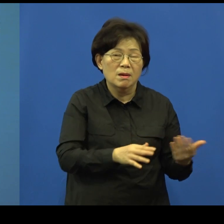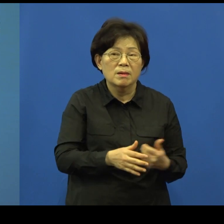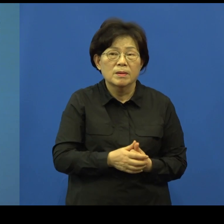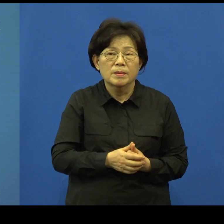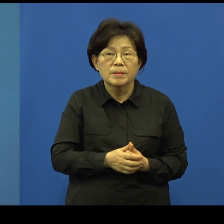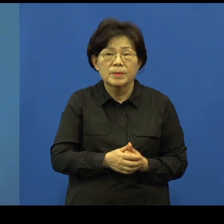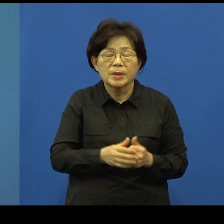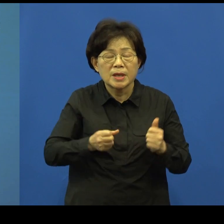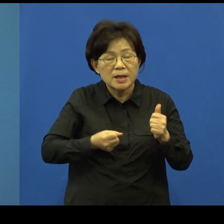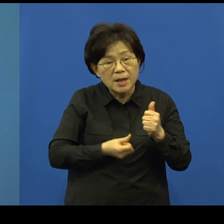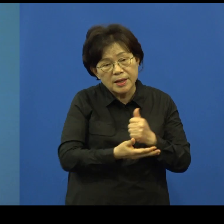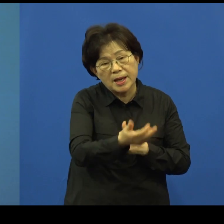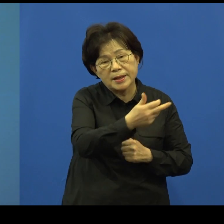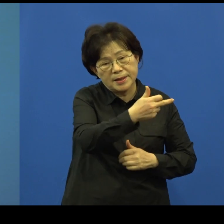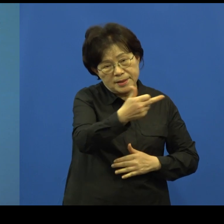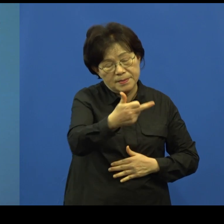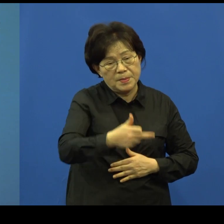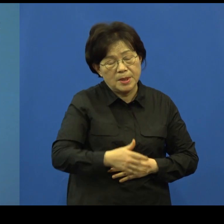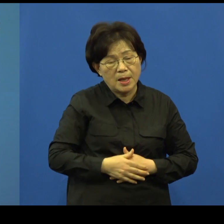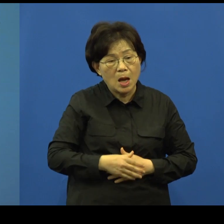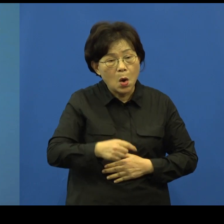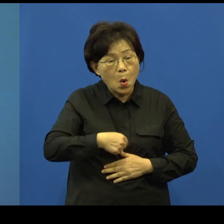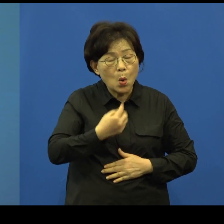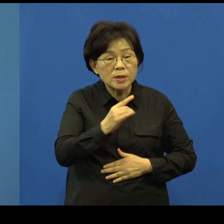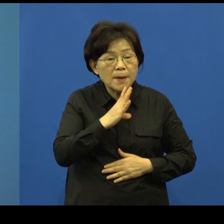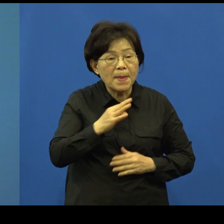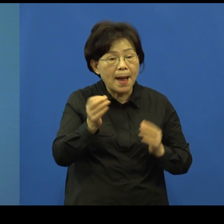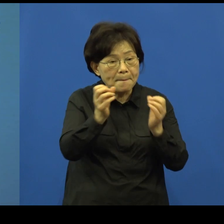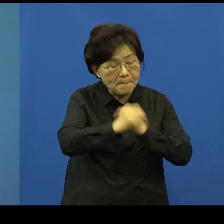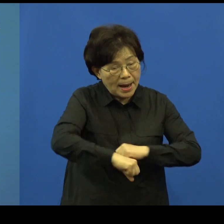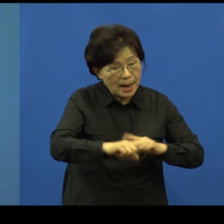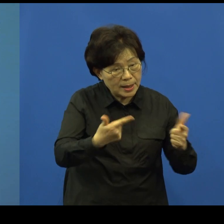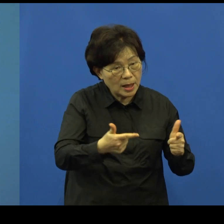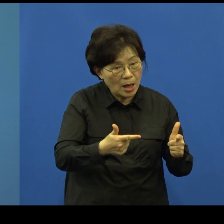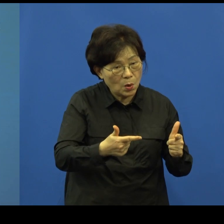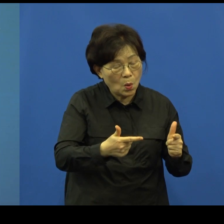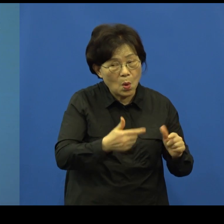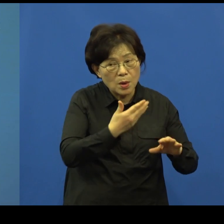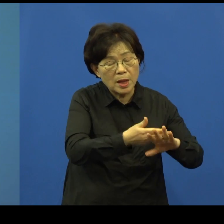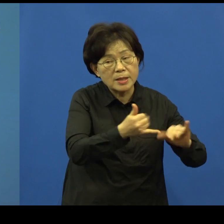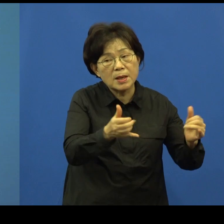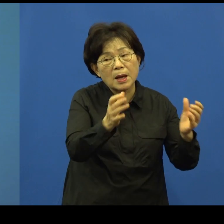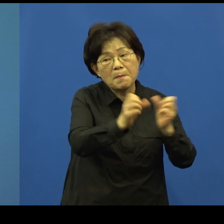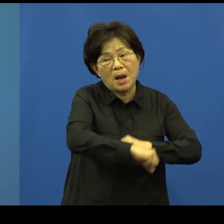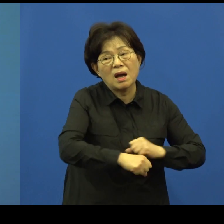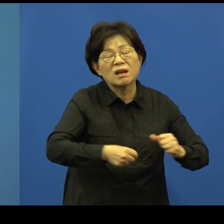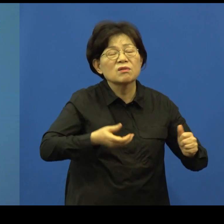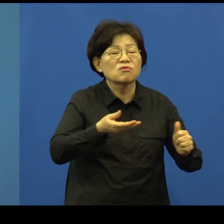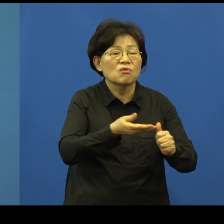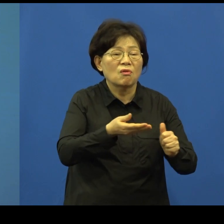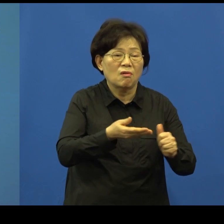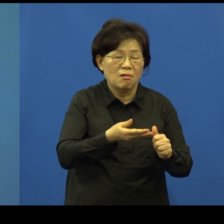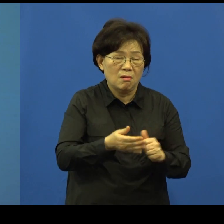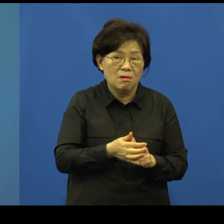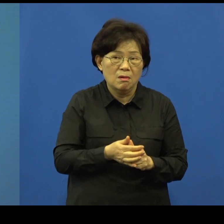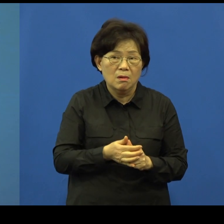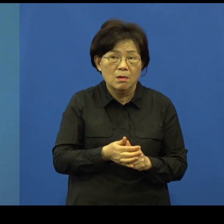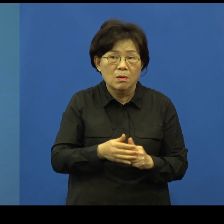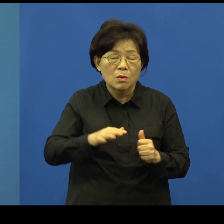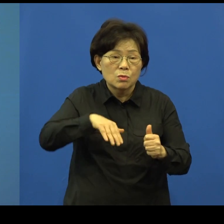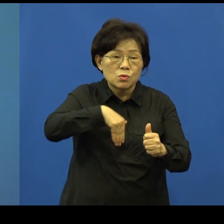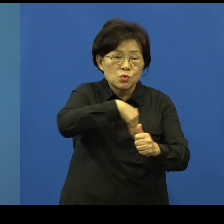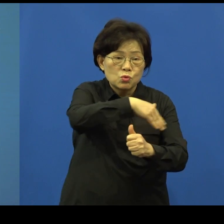이게 영향력이에요. 혼자만 망하는 게 아니고 다른 사람까지 물고 들어가는 거예요. 그래서 여러분,